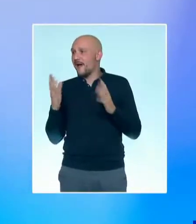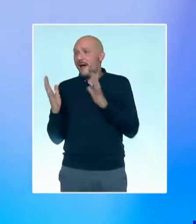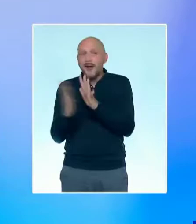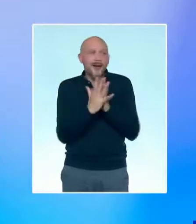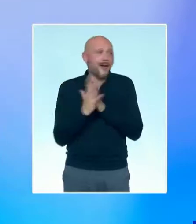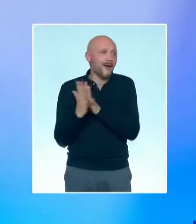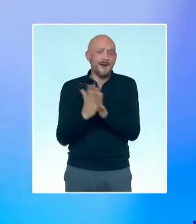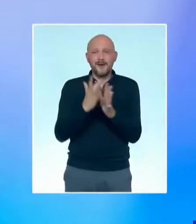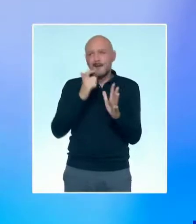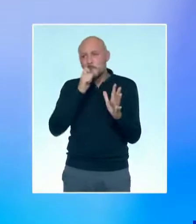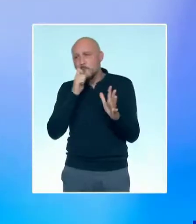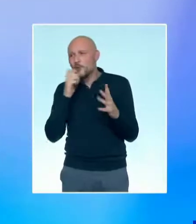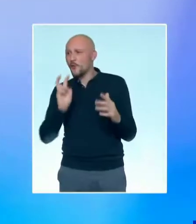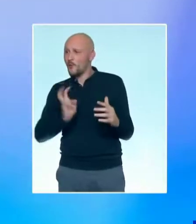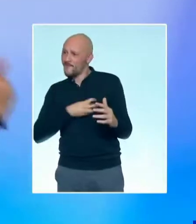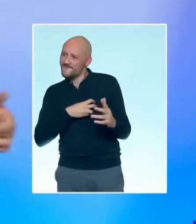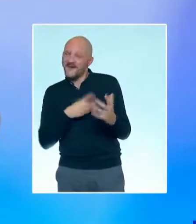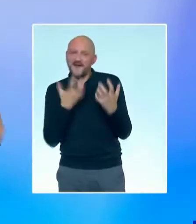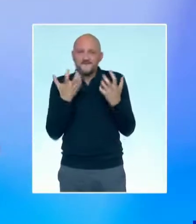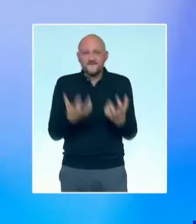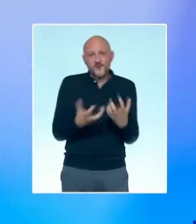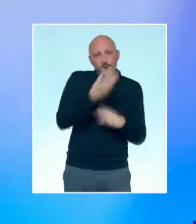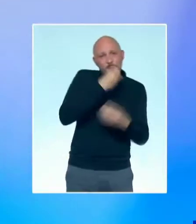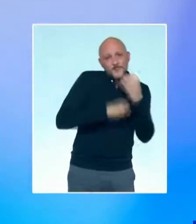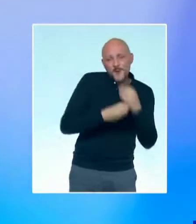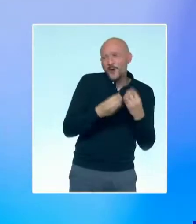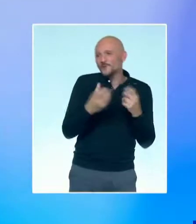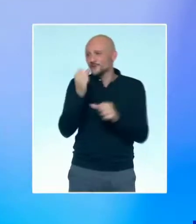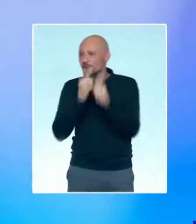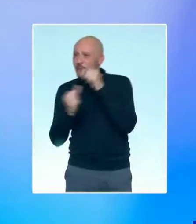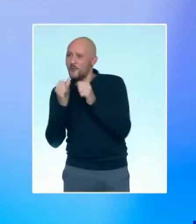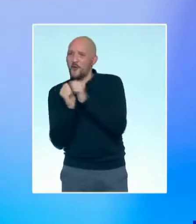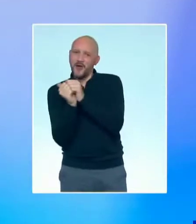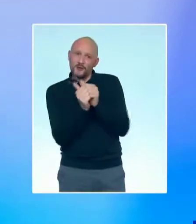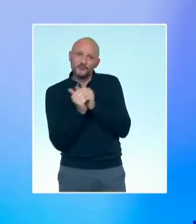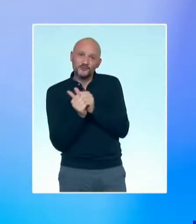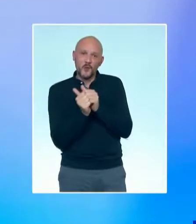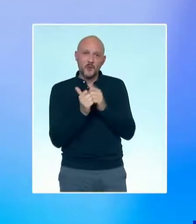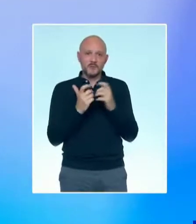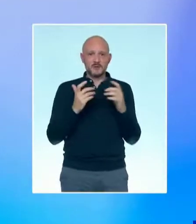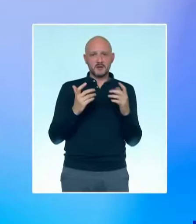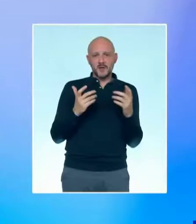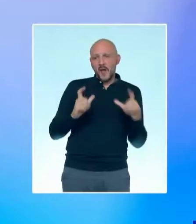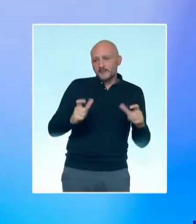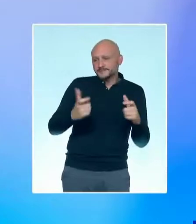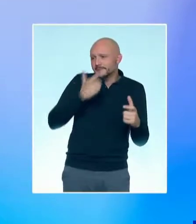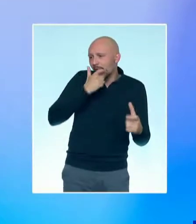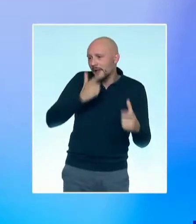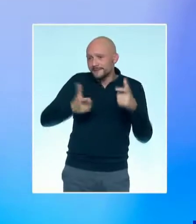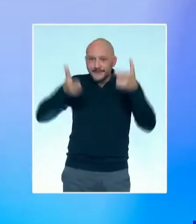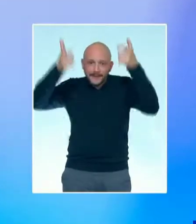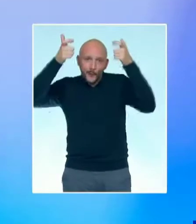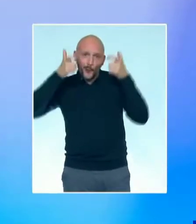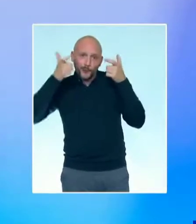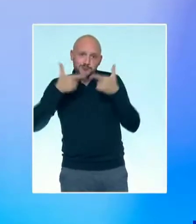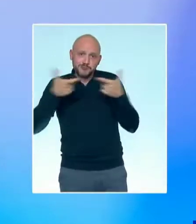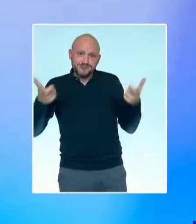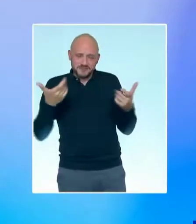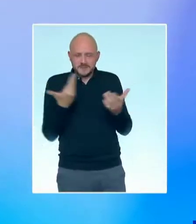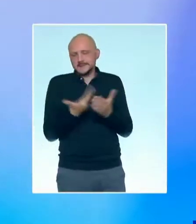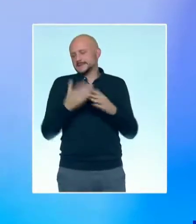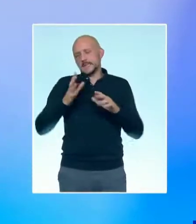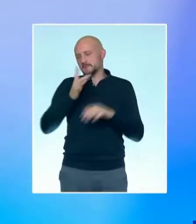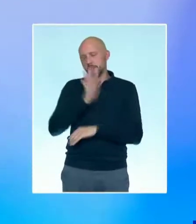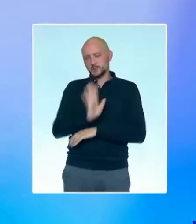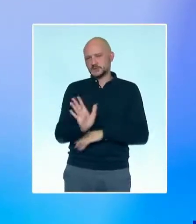se retrouvent après pour manger, pour boire, pour manger la galette, etc. Ça, nous demanderons à ce que ça ne soit pas possible.